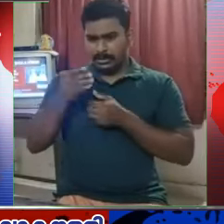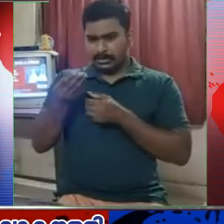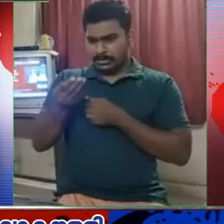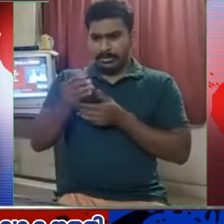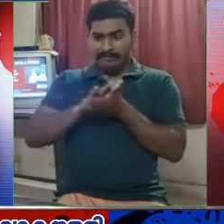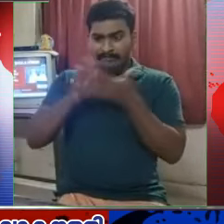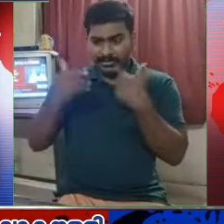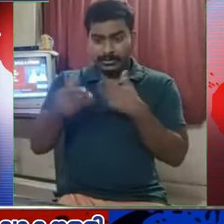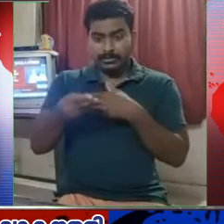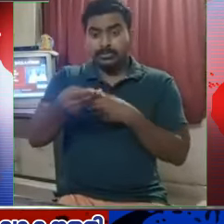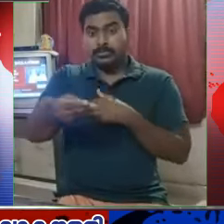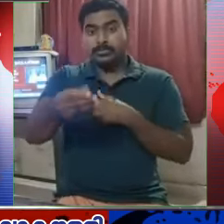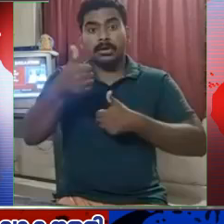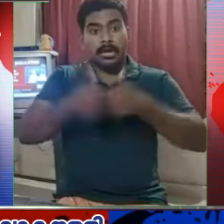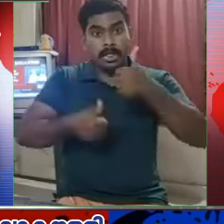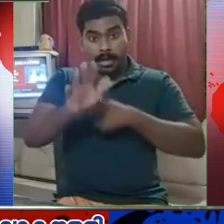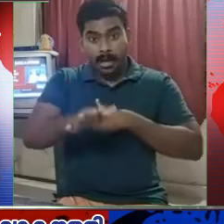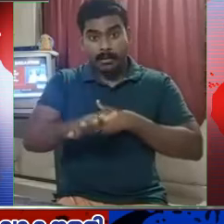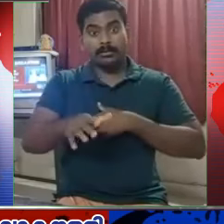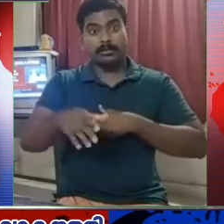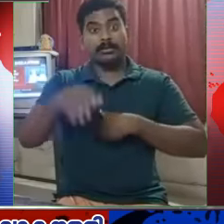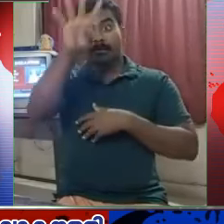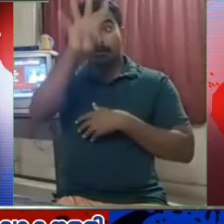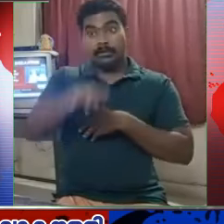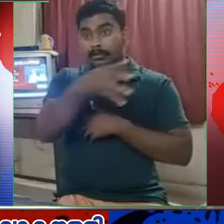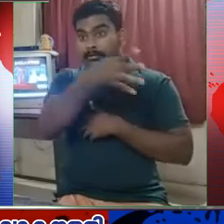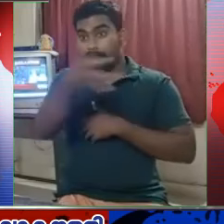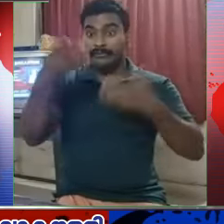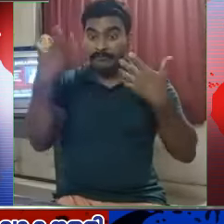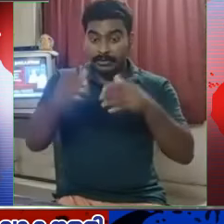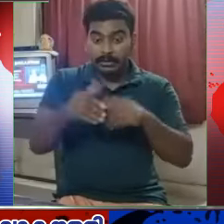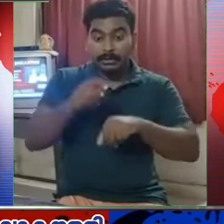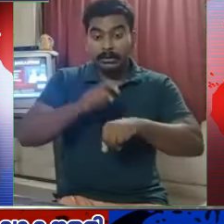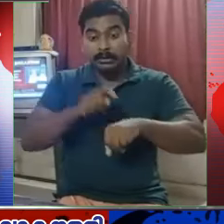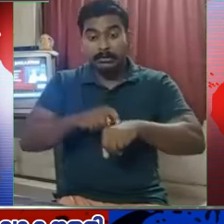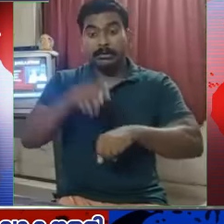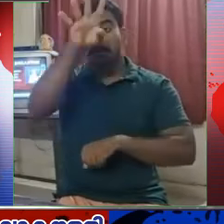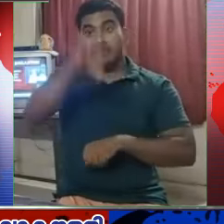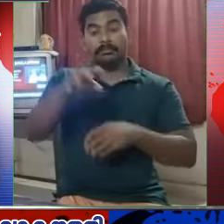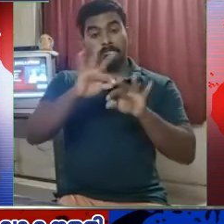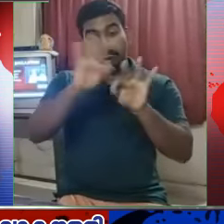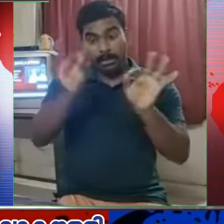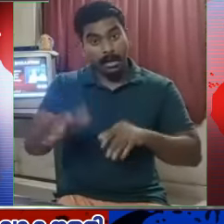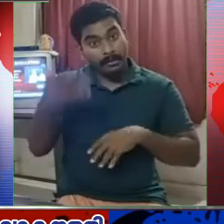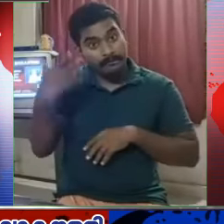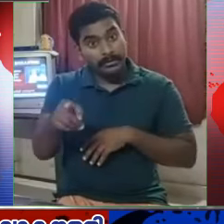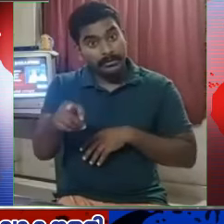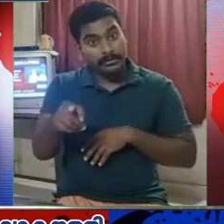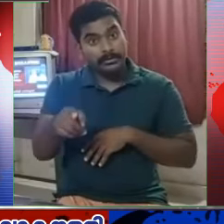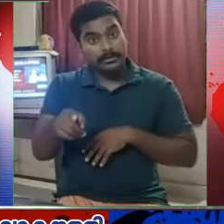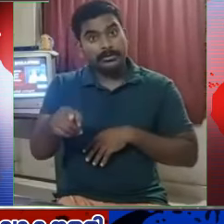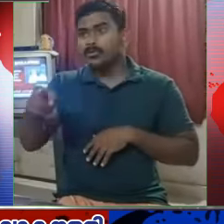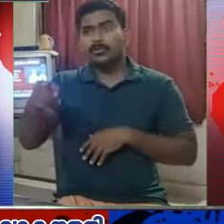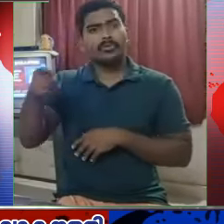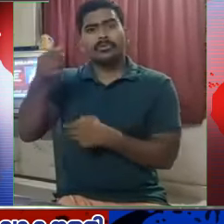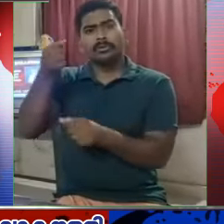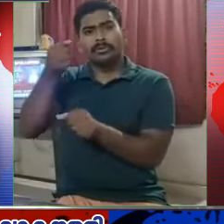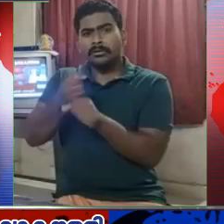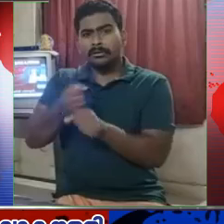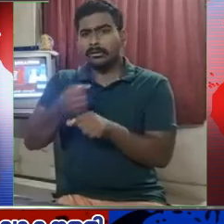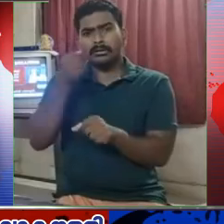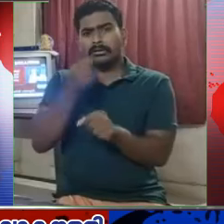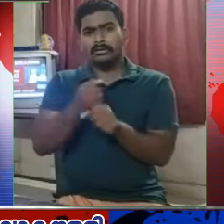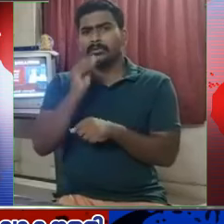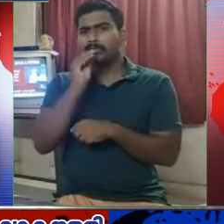മണ്ണിട്ട് നികത്തുക, അതുപോലുള്ള കാര്യങ്ങൾ കേരളം ചെയ്യുന്ന പ്രശ്നമേ വരുന്നില്ല. ഇപ്പോൾ തെറ്റിദ്ധരിപ്പിക്കാനുള്ള